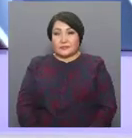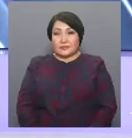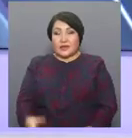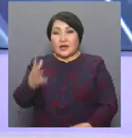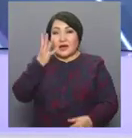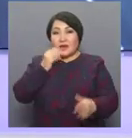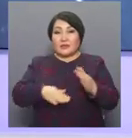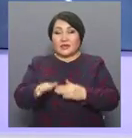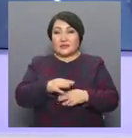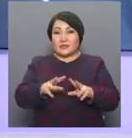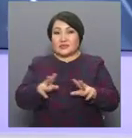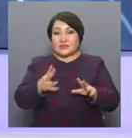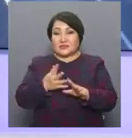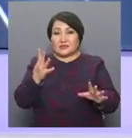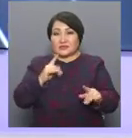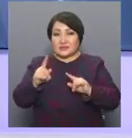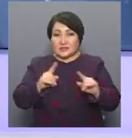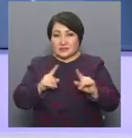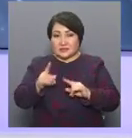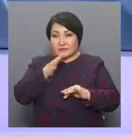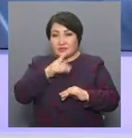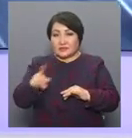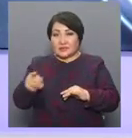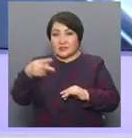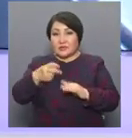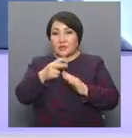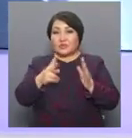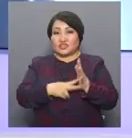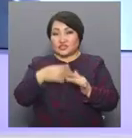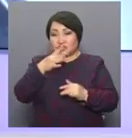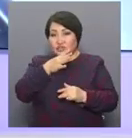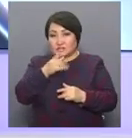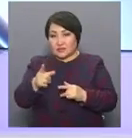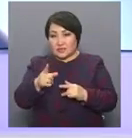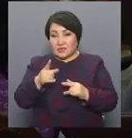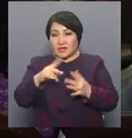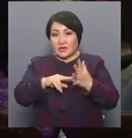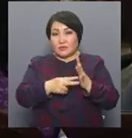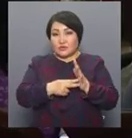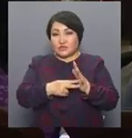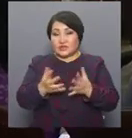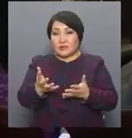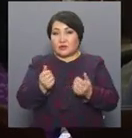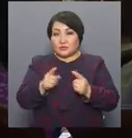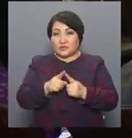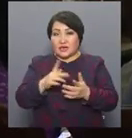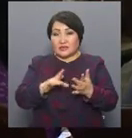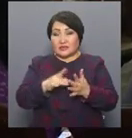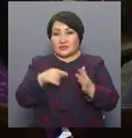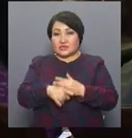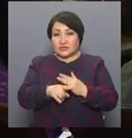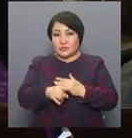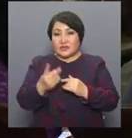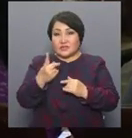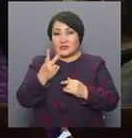Алматы мәслихатының кезекті сессиясы барысында 2017 жылдың бюджеті нақтыланды. Қаланың жалпы ішкі өнімінің